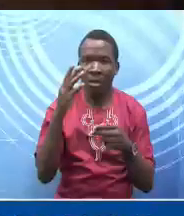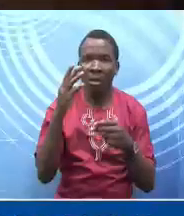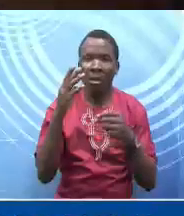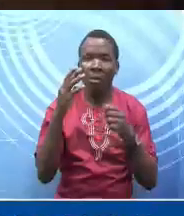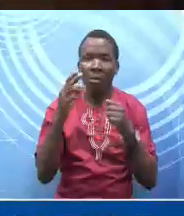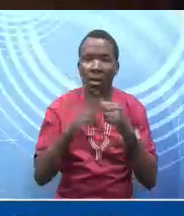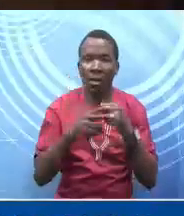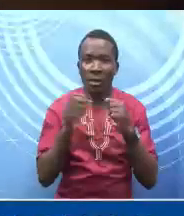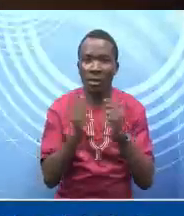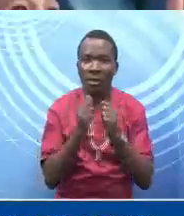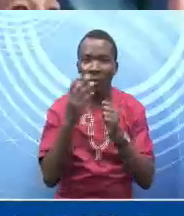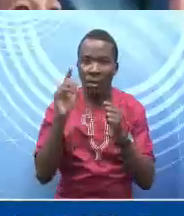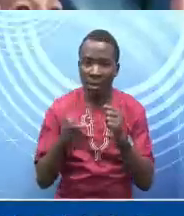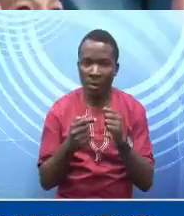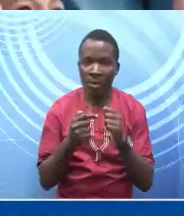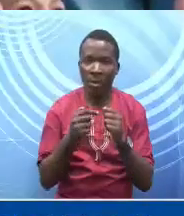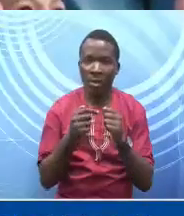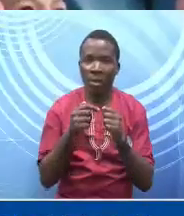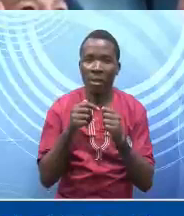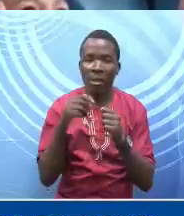178. Muri abangaba bagera kuri